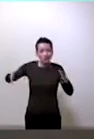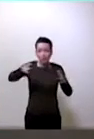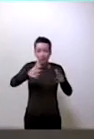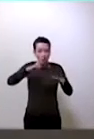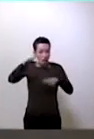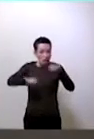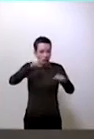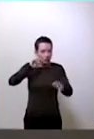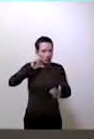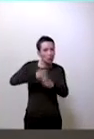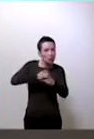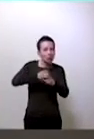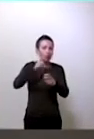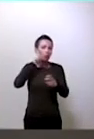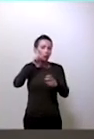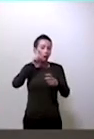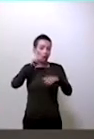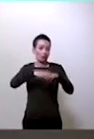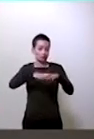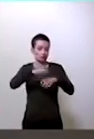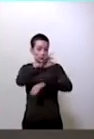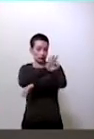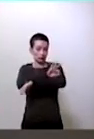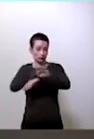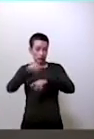l'architecture et l'urbanisme ne les convainquent pas toujours.